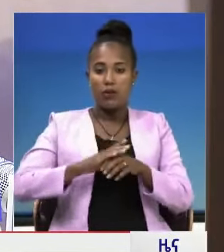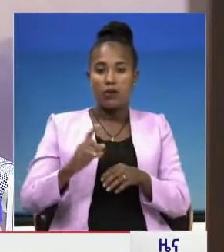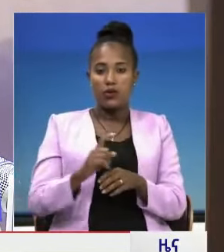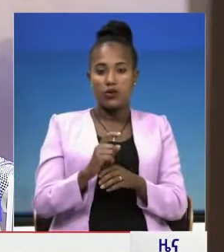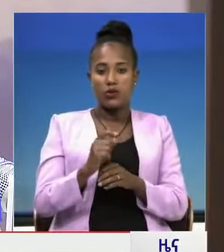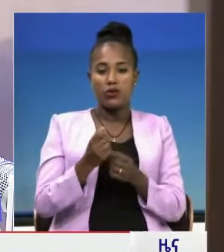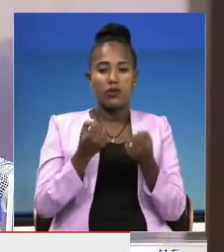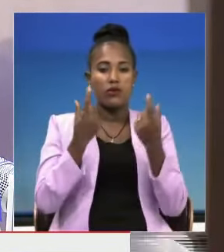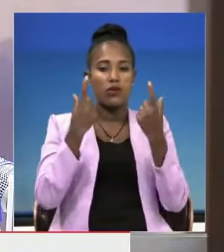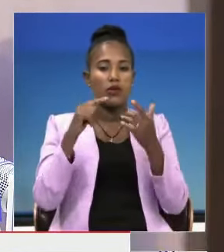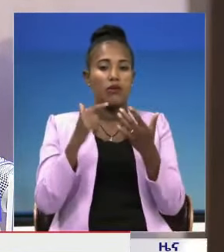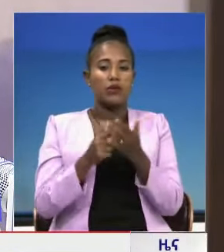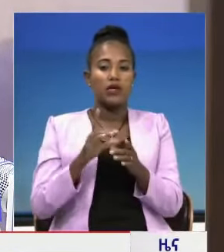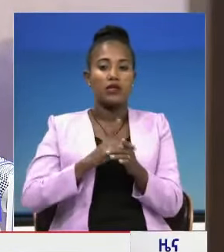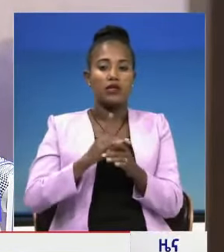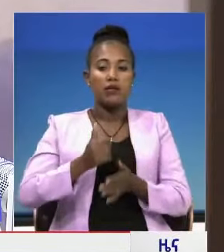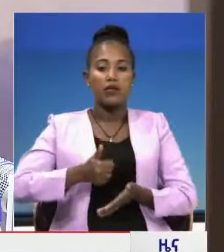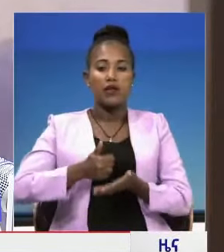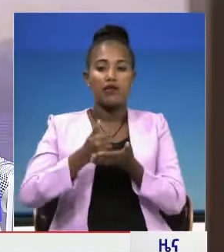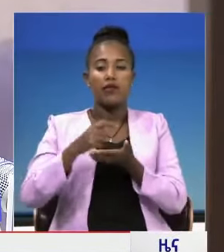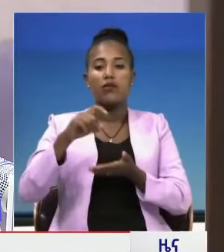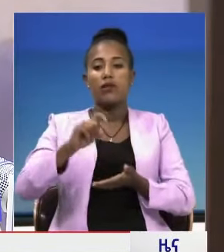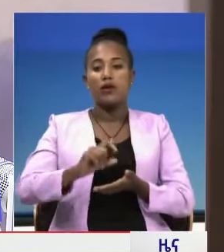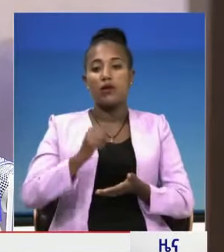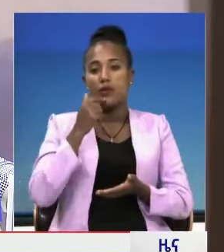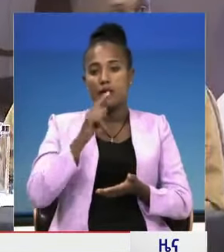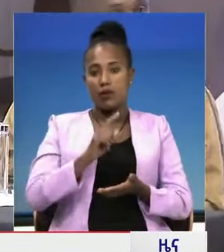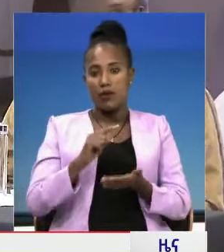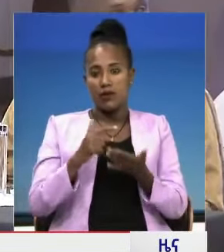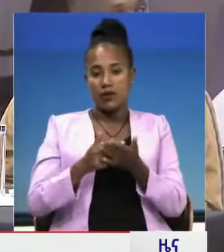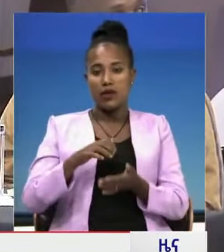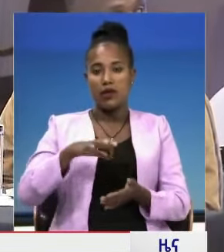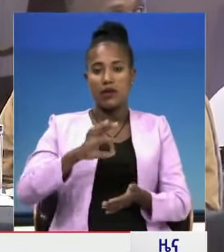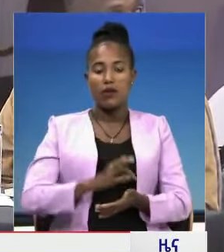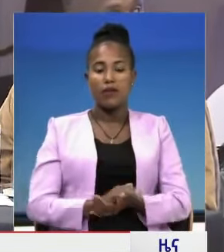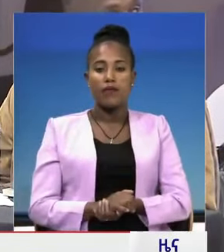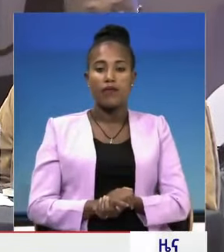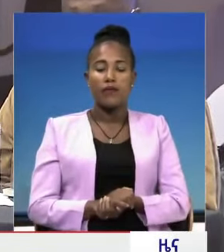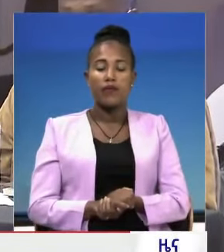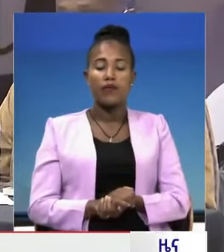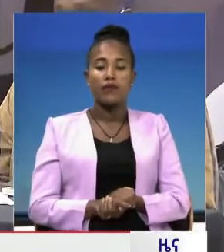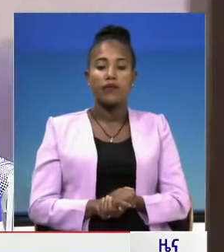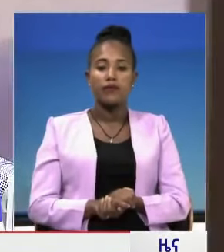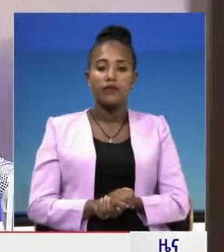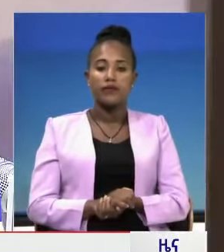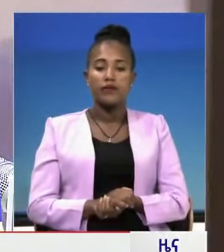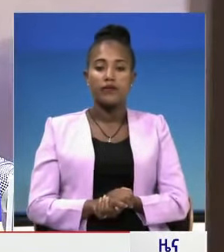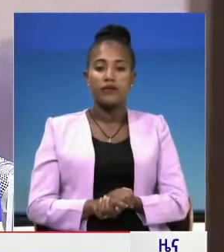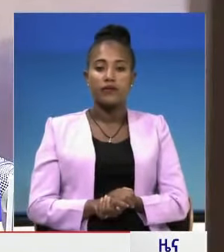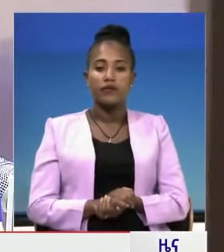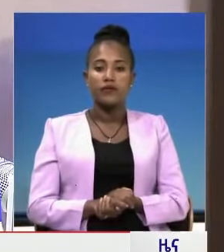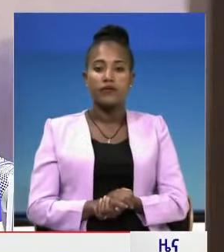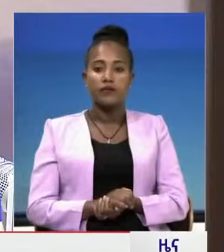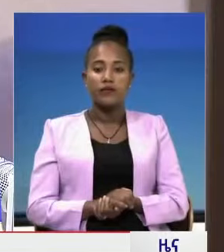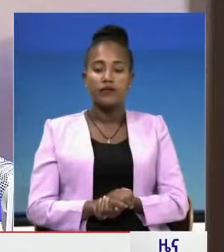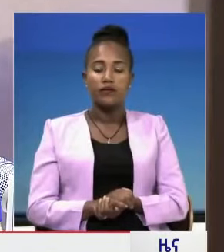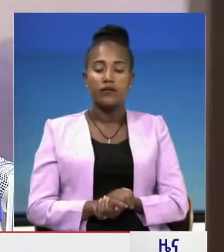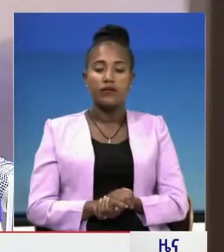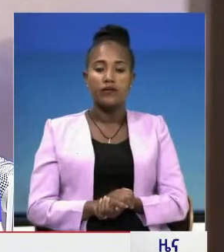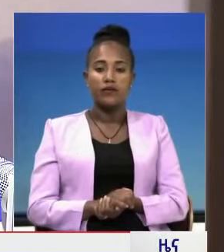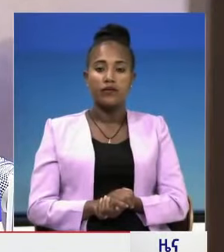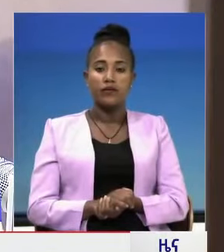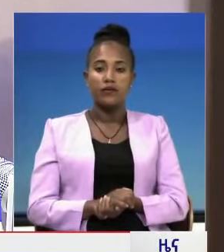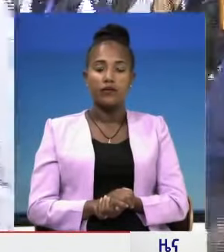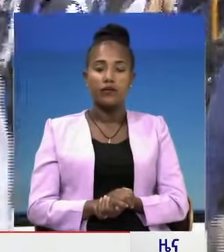መሆናቸውን ስለሚረዱ በዚህ አቅጣጫ መደገፍ ይኖርብናል በሚል ነው እዚህ የተገኘ ነው። That we're here to find solutions, and that's why we're